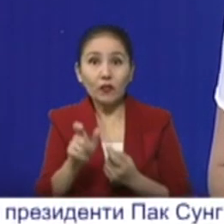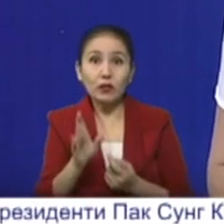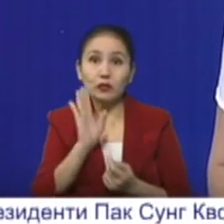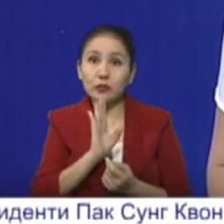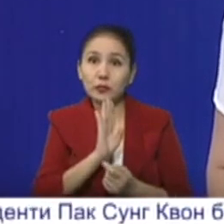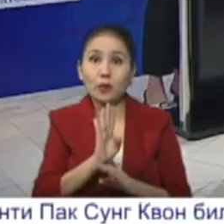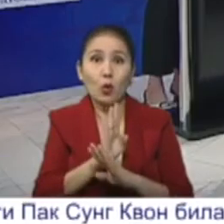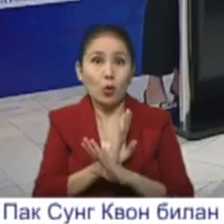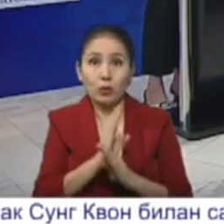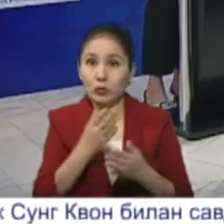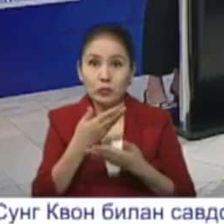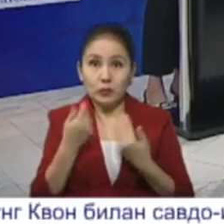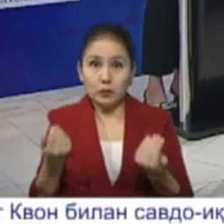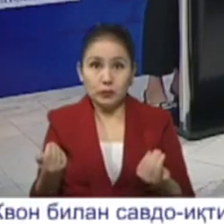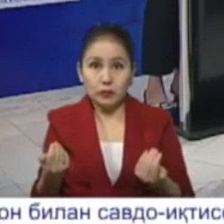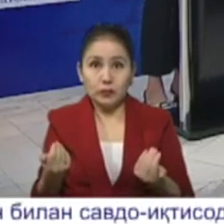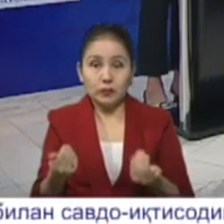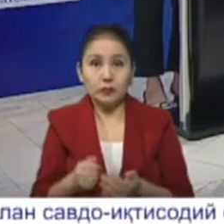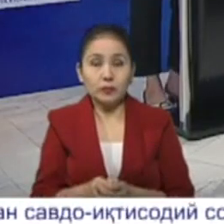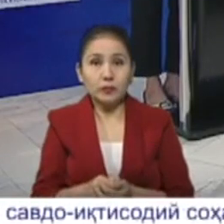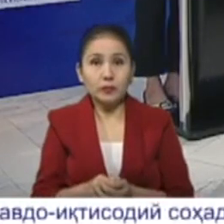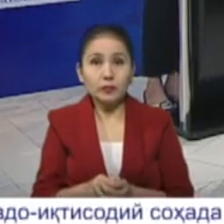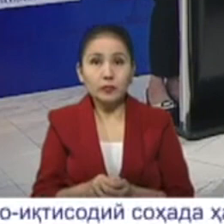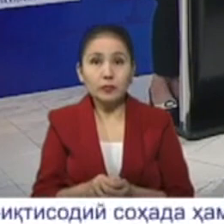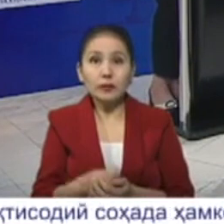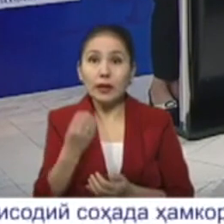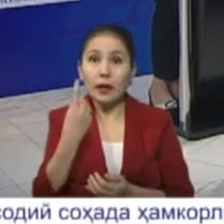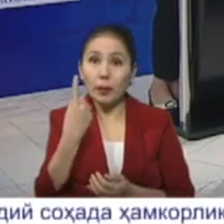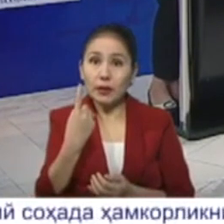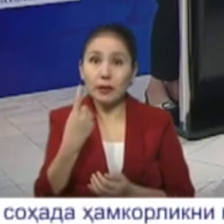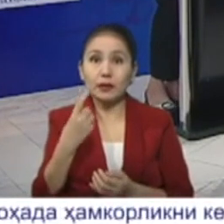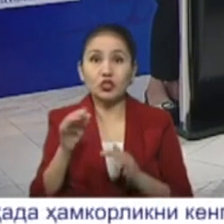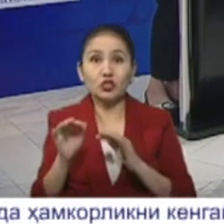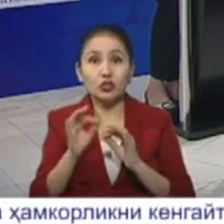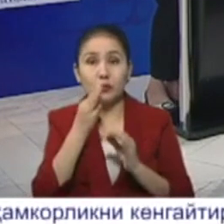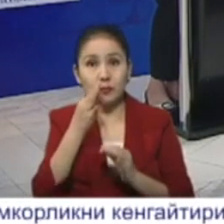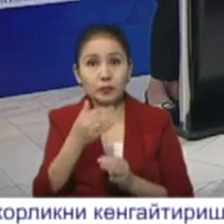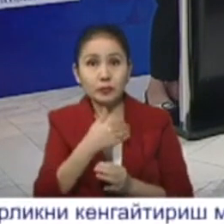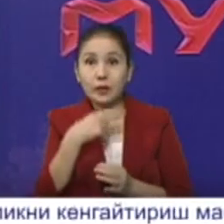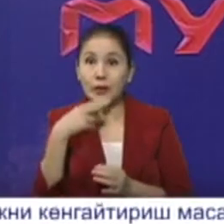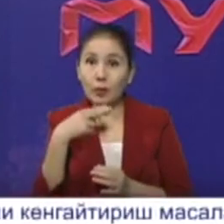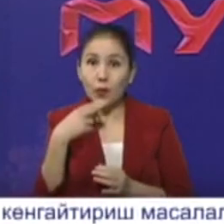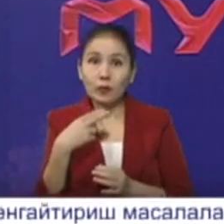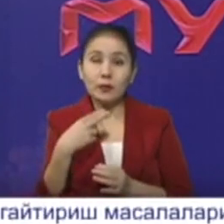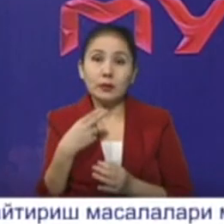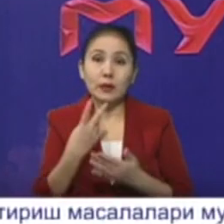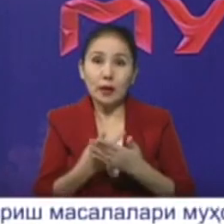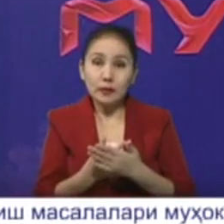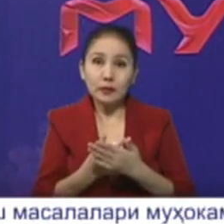o'lim umuman kuzatilmagan. Barnopa, yana albatta yana bir jihat borki, unga e'tibor qaratmasdan ilojimiz yo'q.